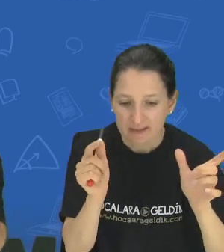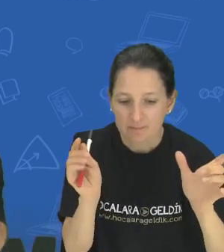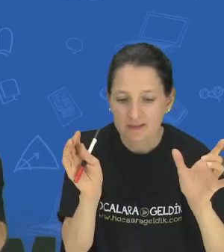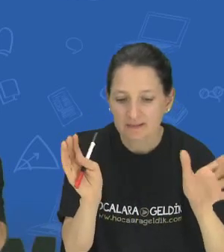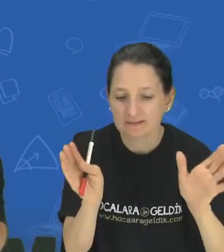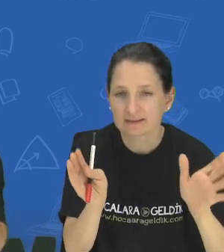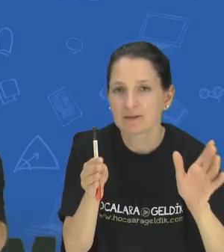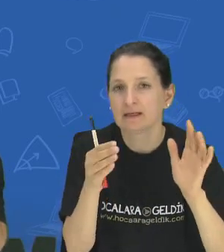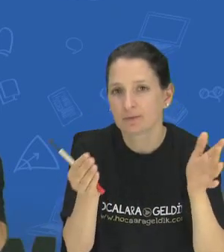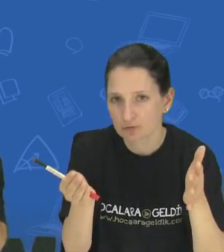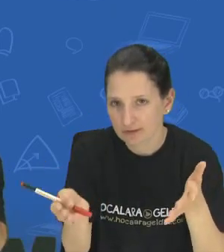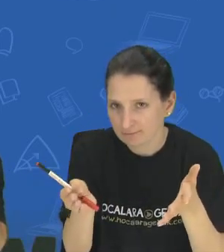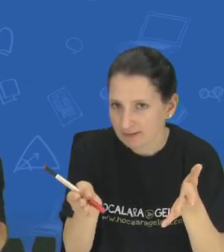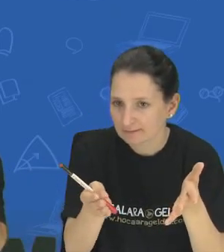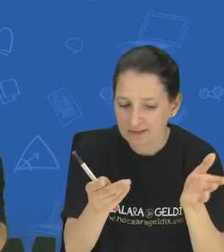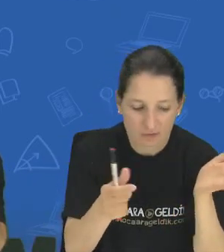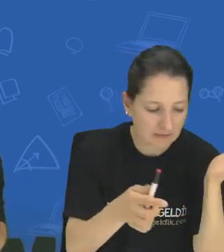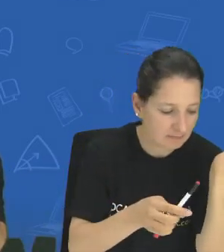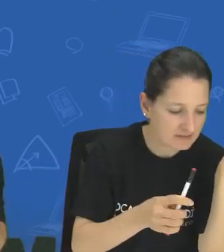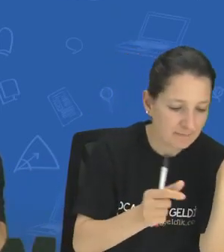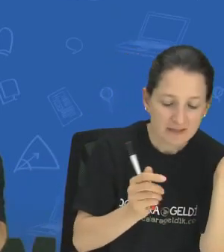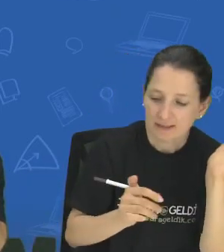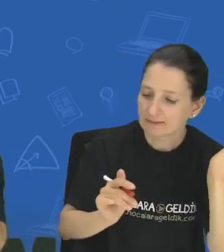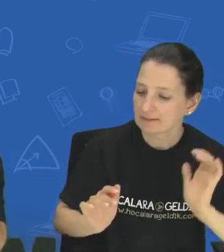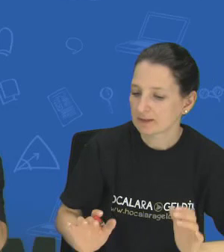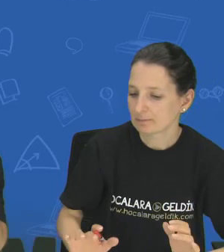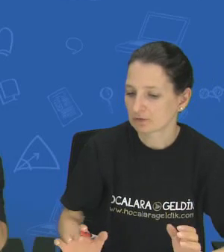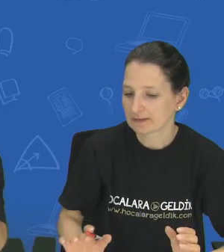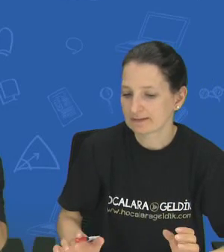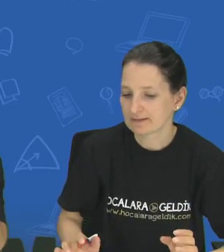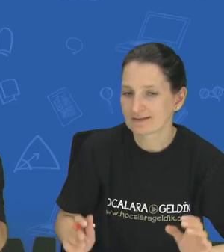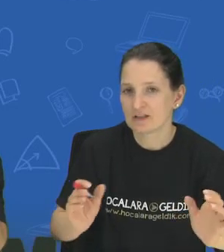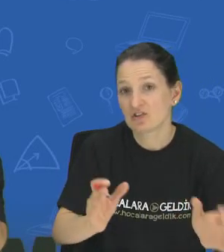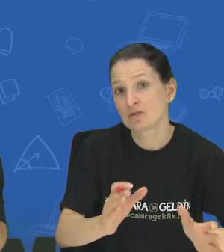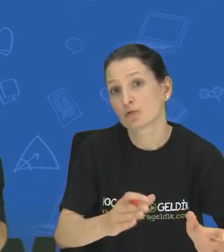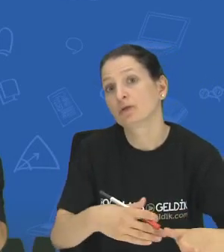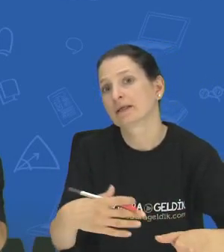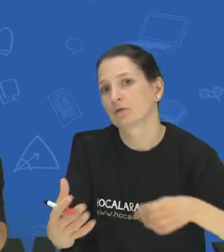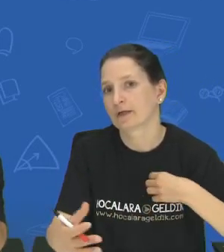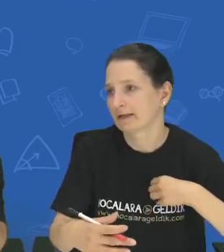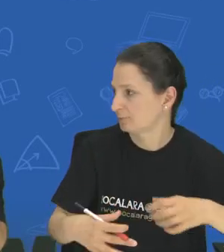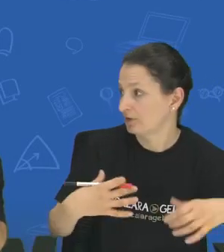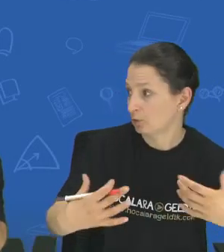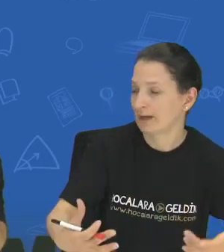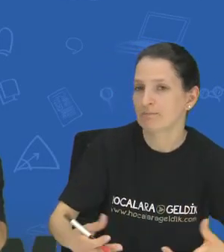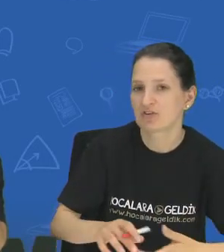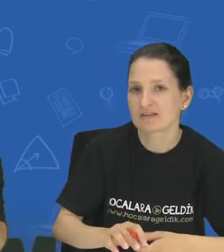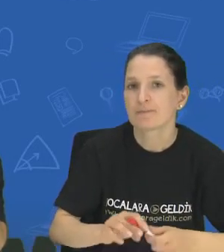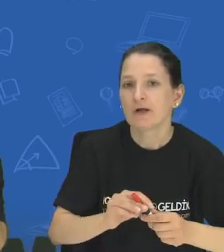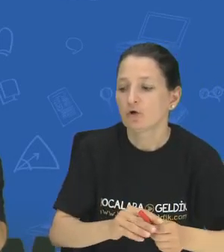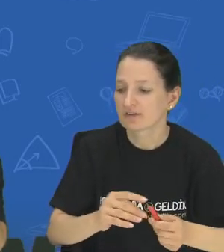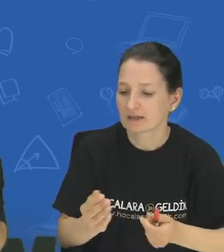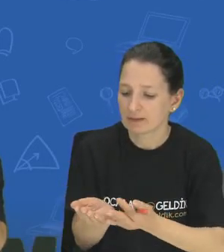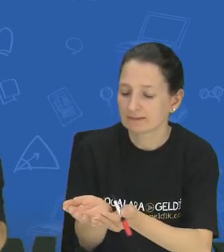için. Bir analitik kimya laboratuvarı vardı ders olarak bizde. Analitik kimya laboratuvarı gittiğinizde işin sonlarına doğru, yani artık bir şeyler